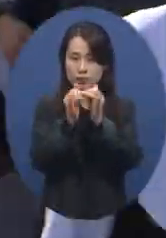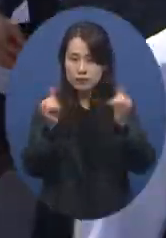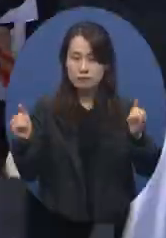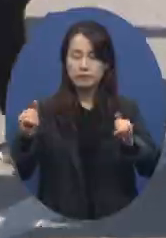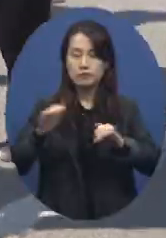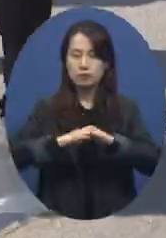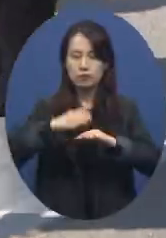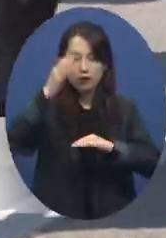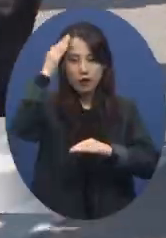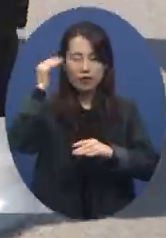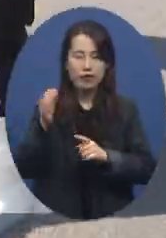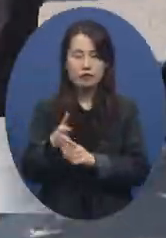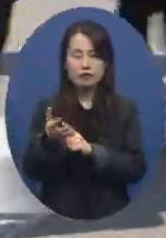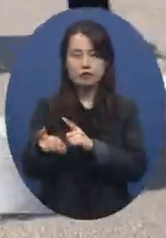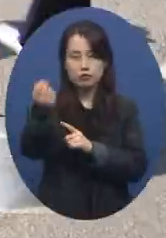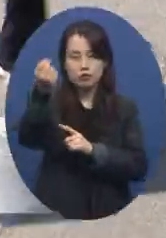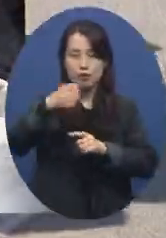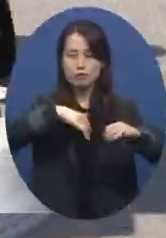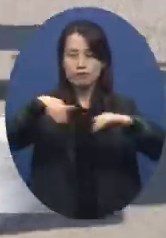나왔습니다.